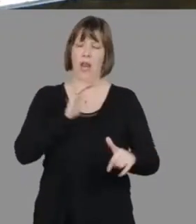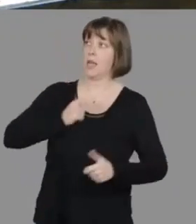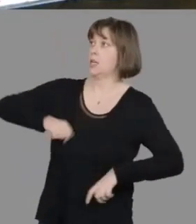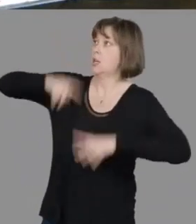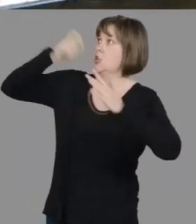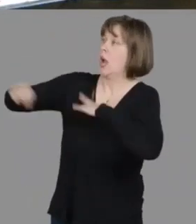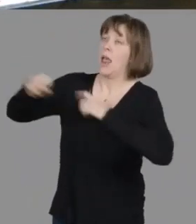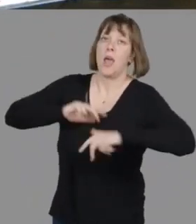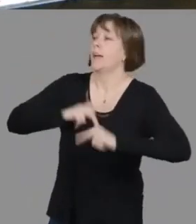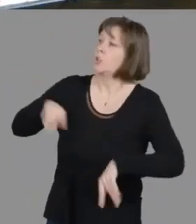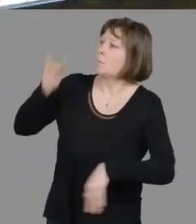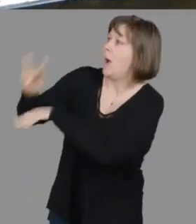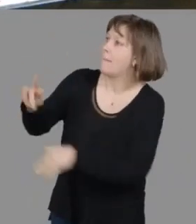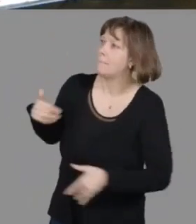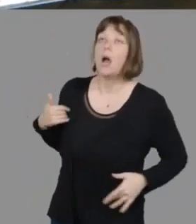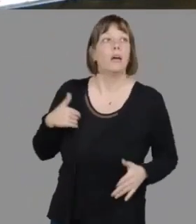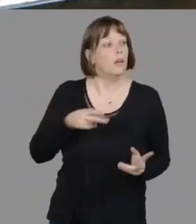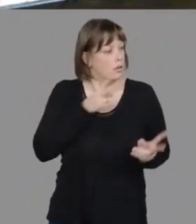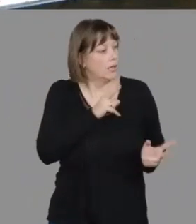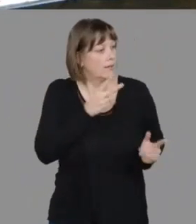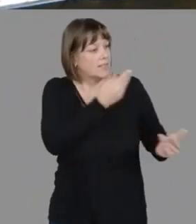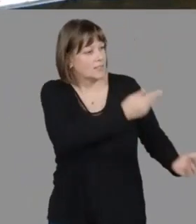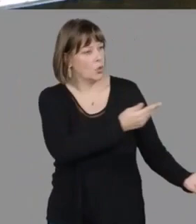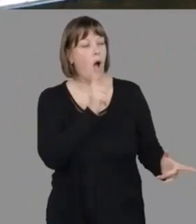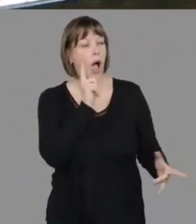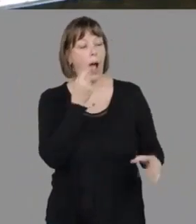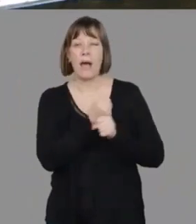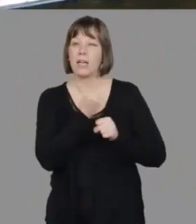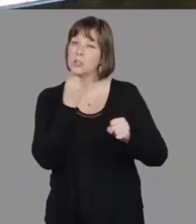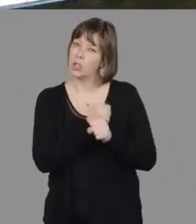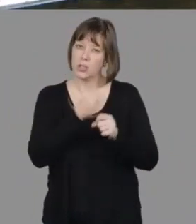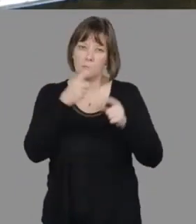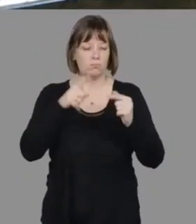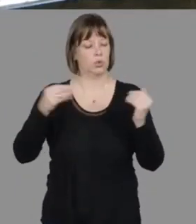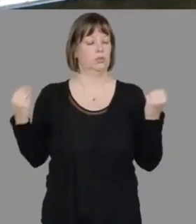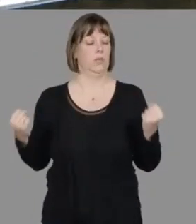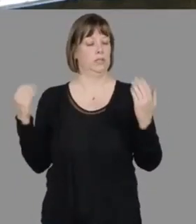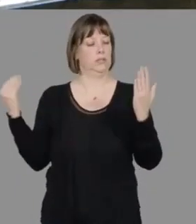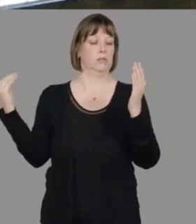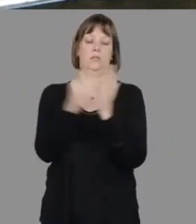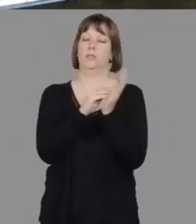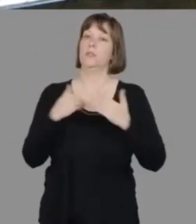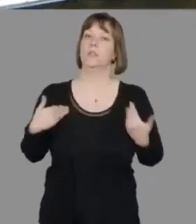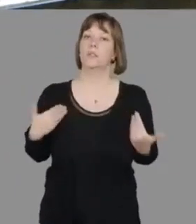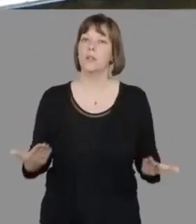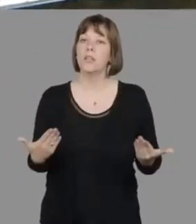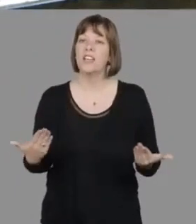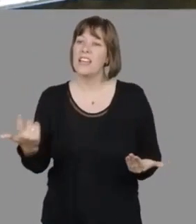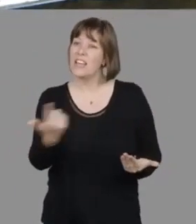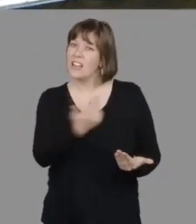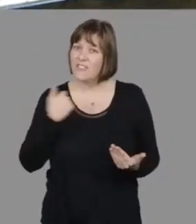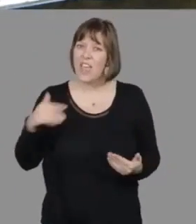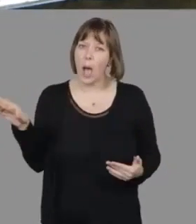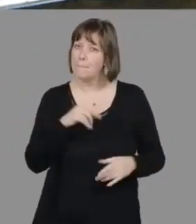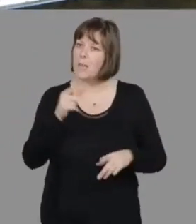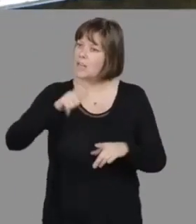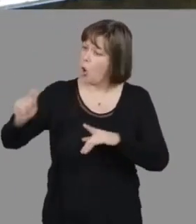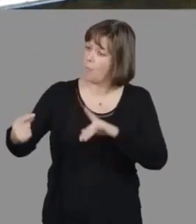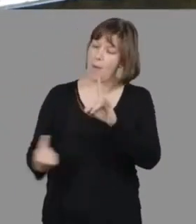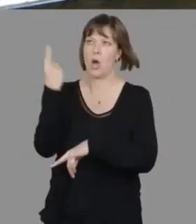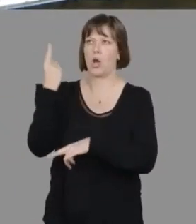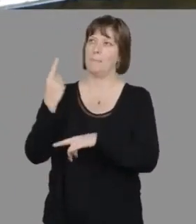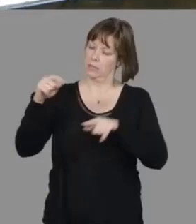auch in Ordnung und das ist auch richtig so. Aber es gilt festzuhalten, dass wir mit dem Oberbürgermeister an der